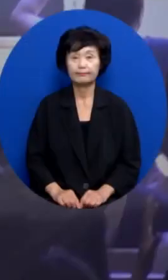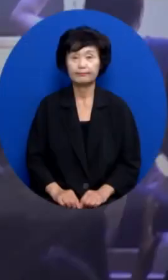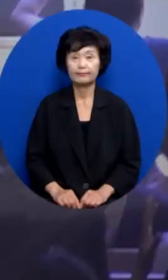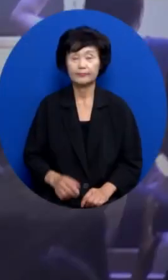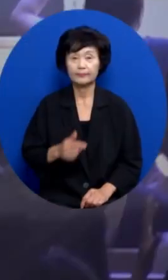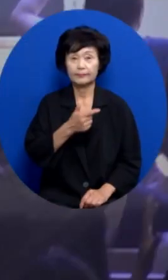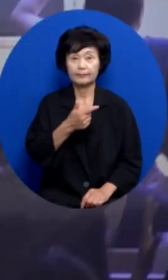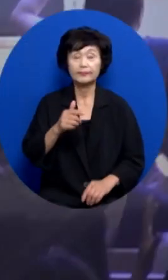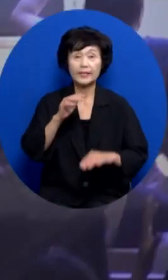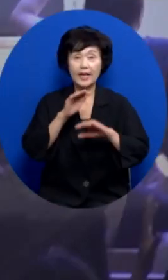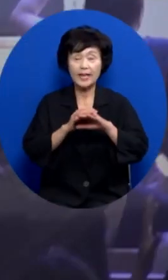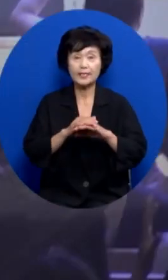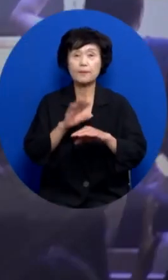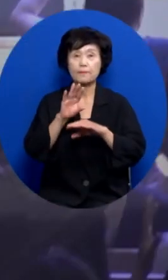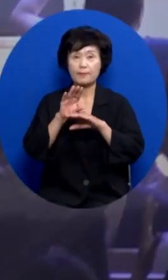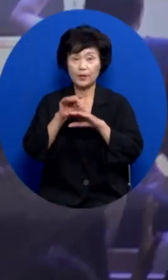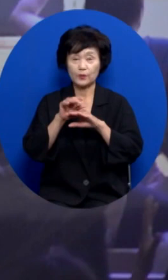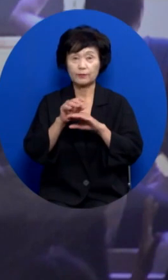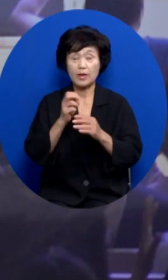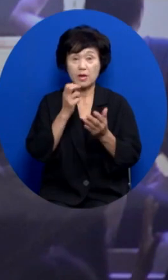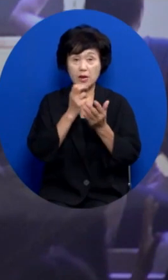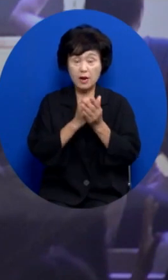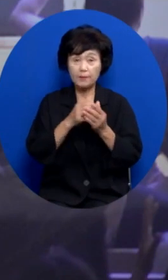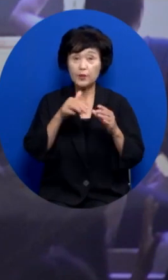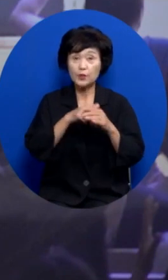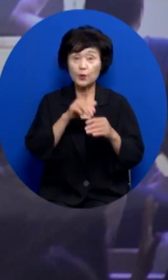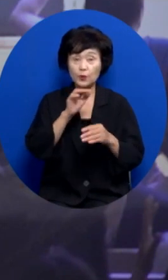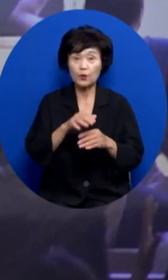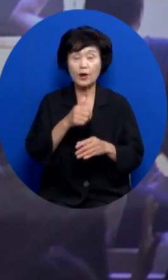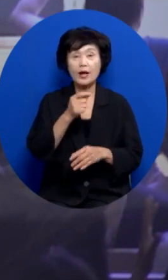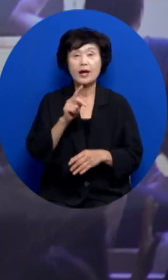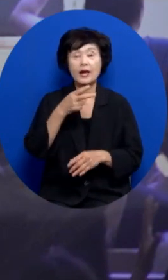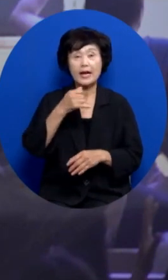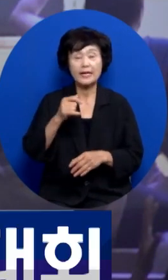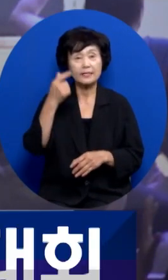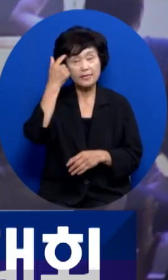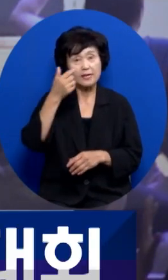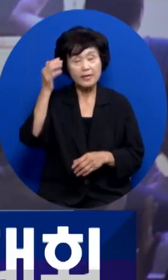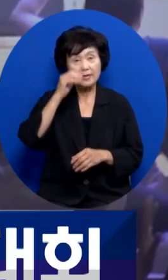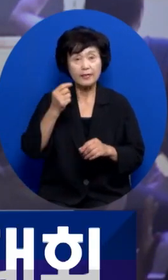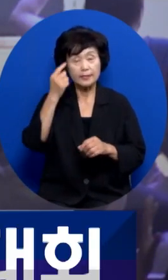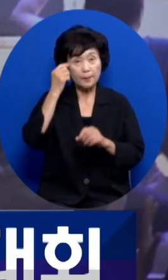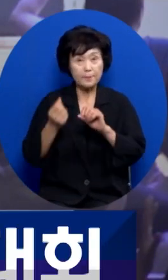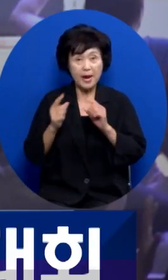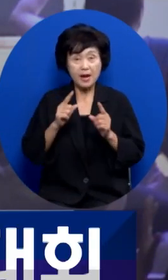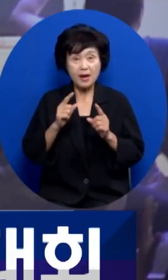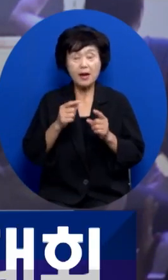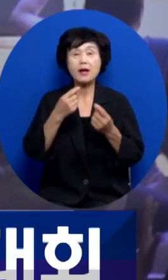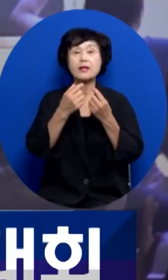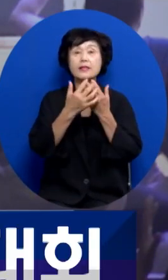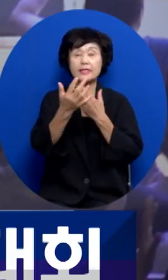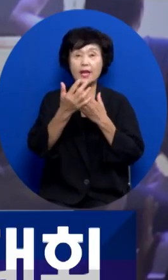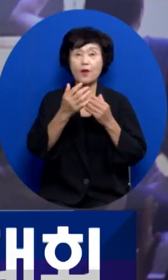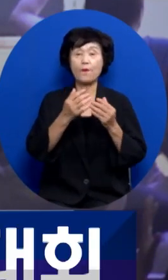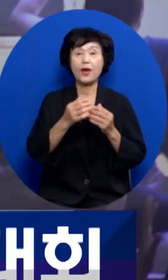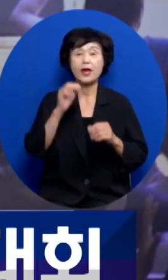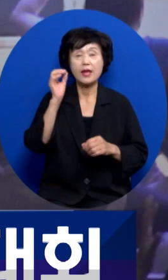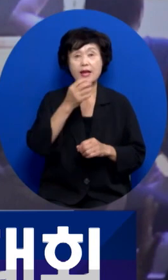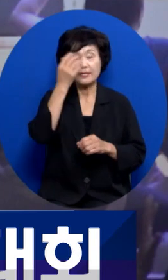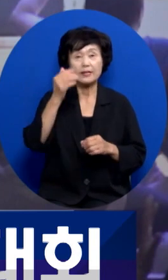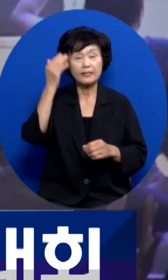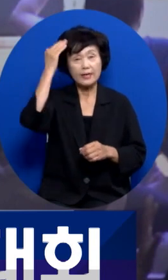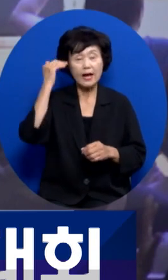대전 스튜디오입니다. 감리회가 하디 영적각성 120주년을 기념하기 위한 중부권 2023